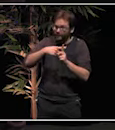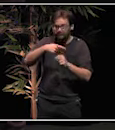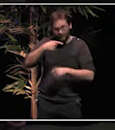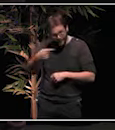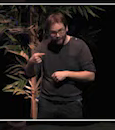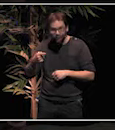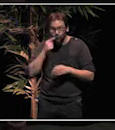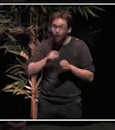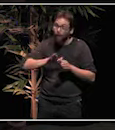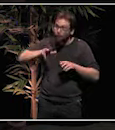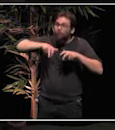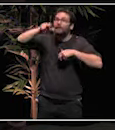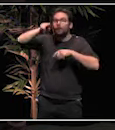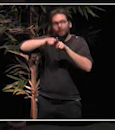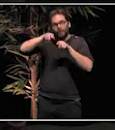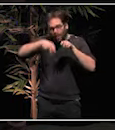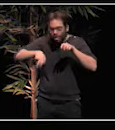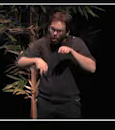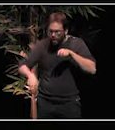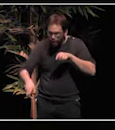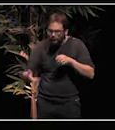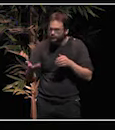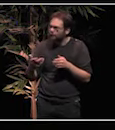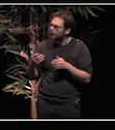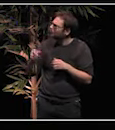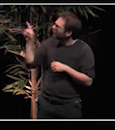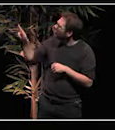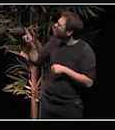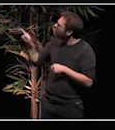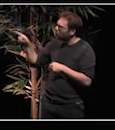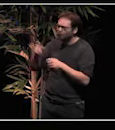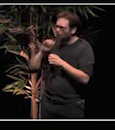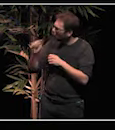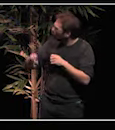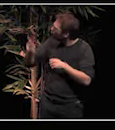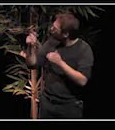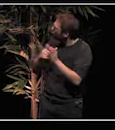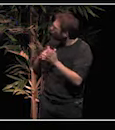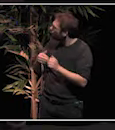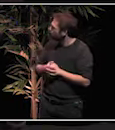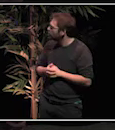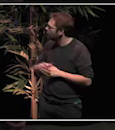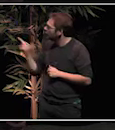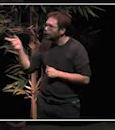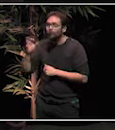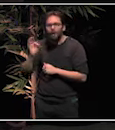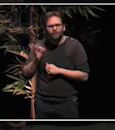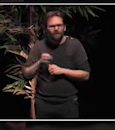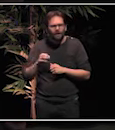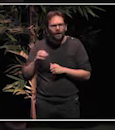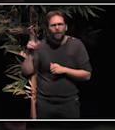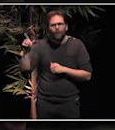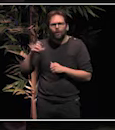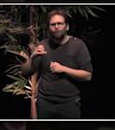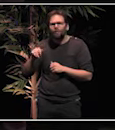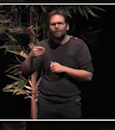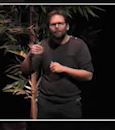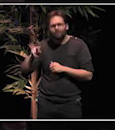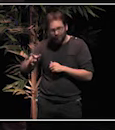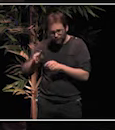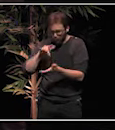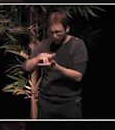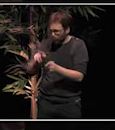faut aussi redescendre. Mais Guillaume, tu en as fait des encore plus longues, toi. Oui, alors j'ai fait aussi l'UTMB, effectivement. Alors, pas aussi